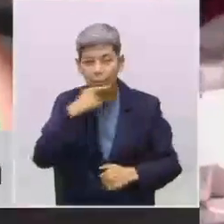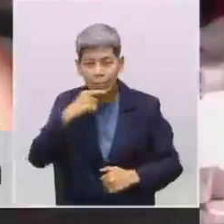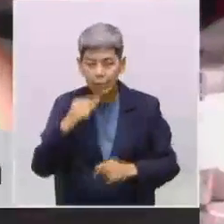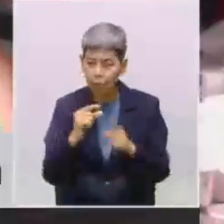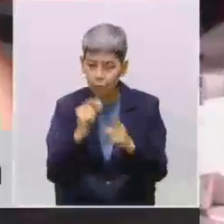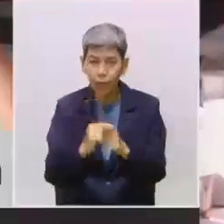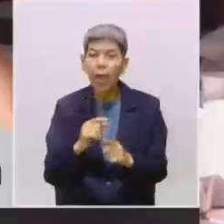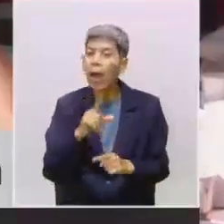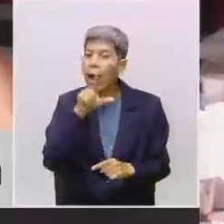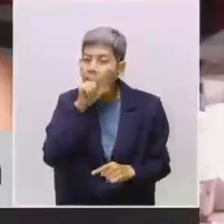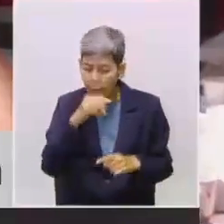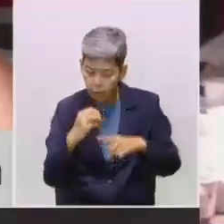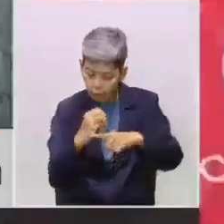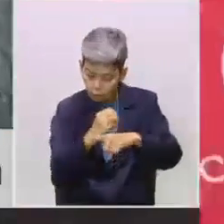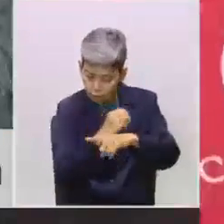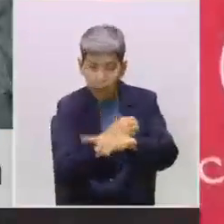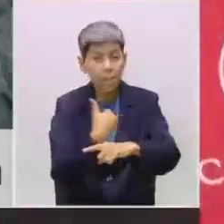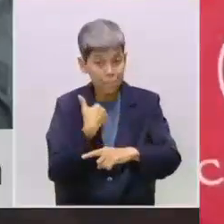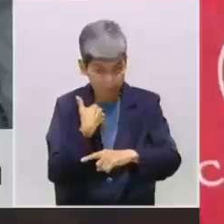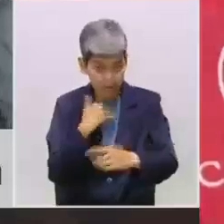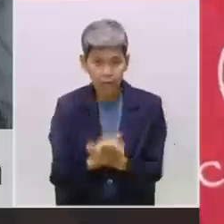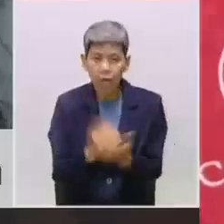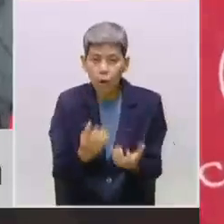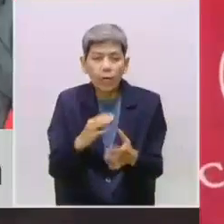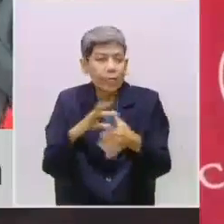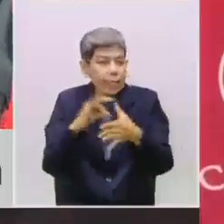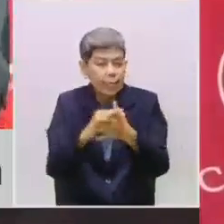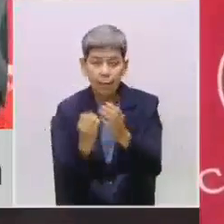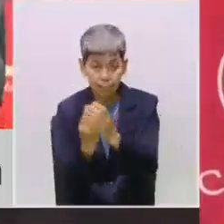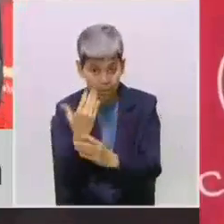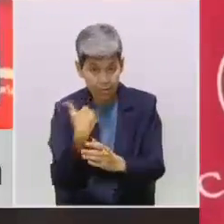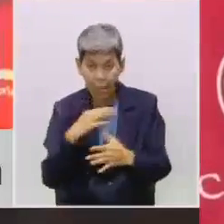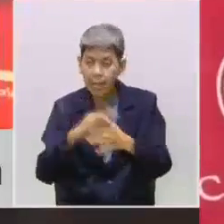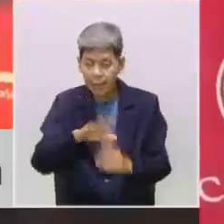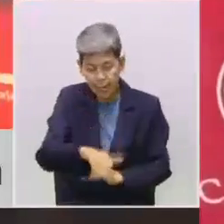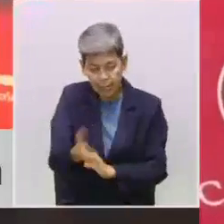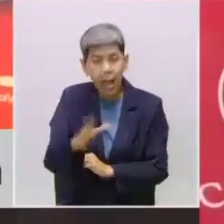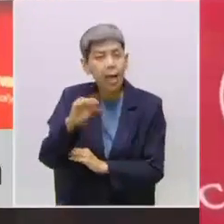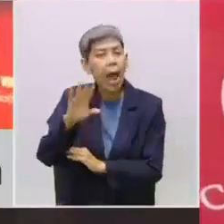ก CP ไก่จ้อนักเลี้ยงไก่มีซีโร่ผลิตภัณฑ์เนื้อจากพืชและ